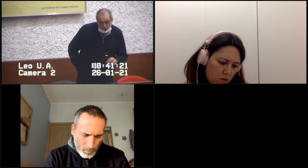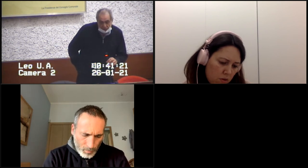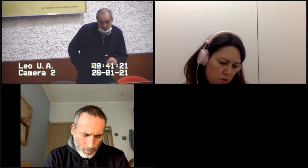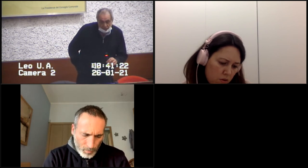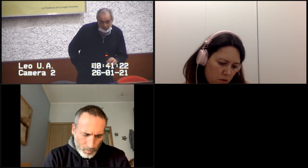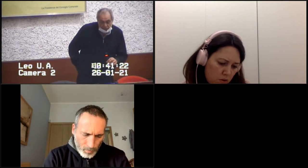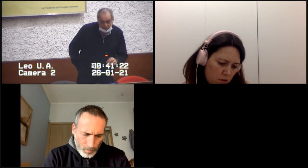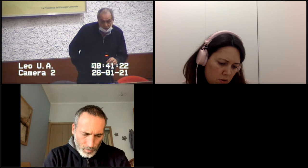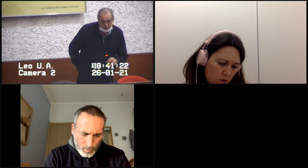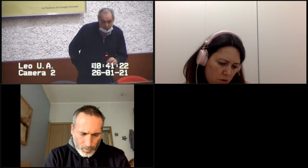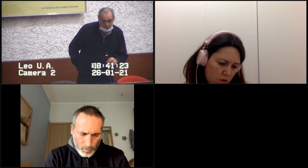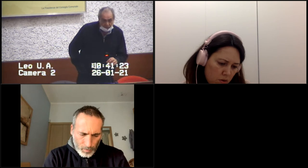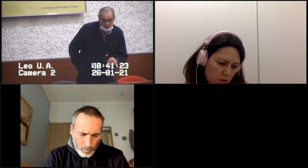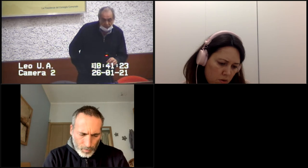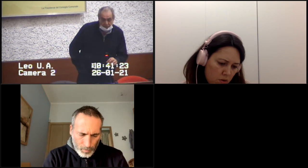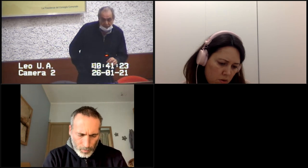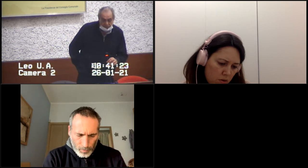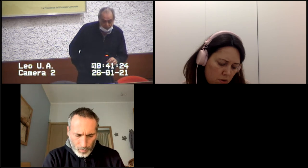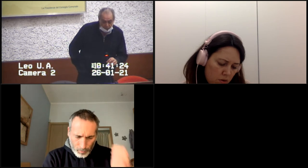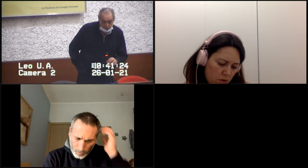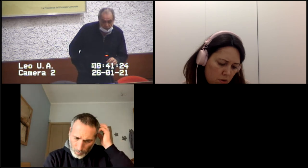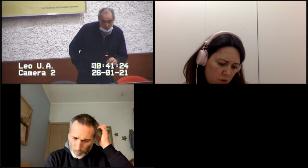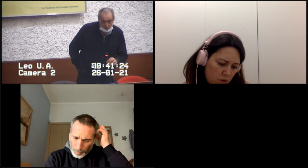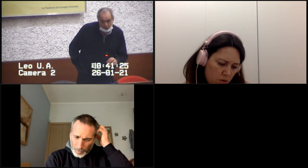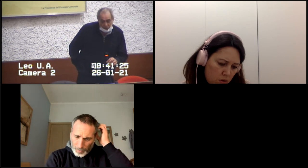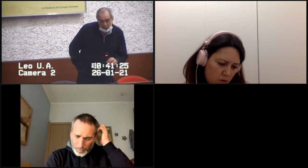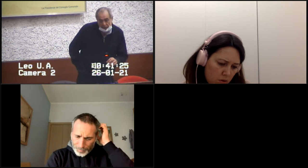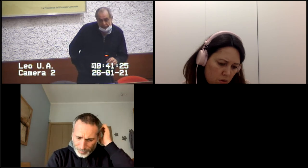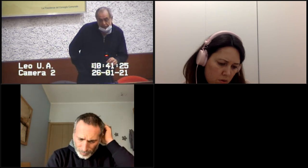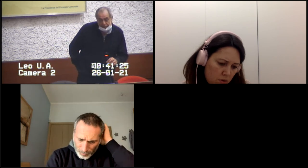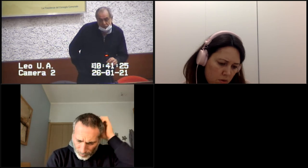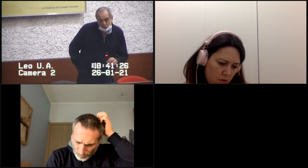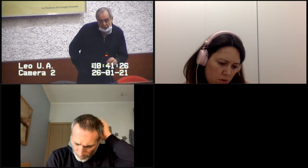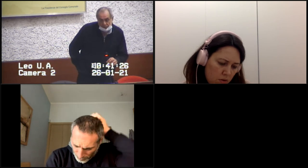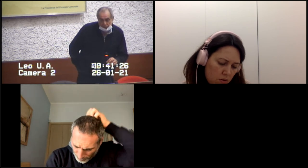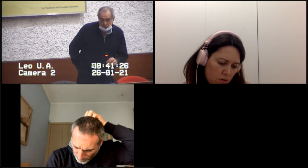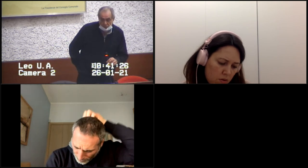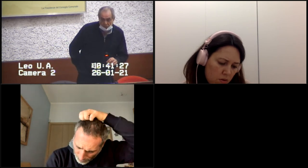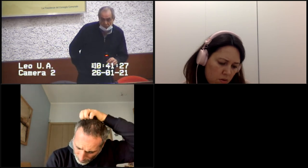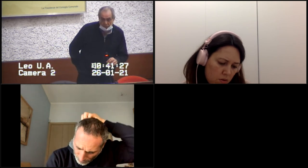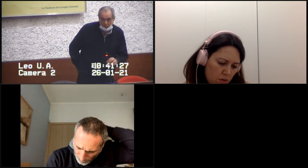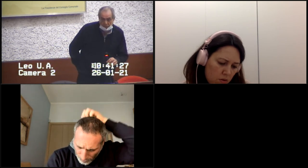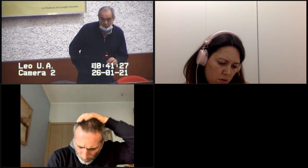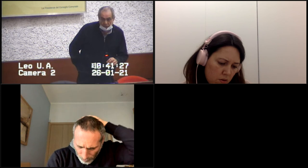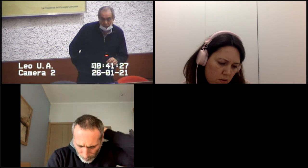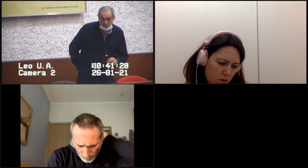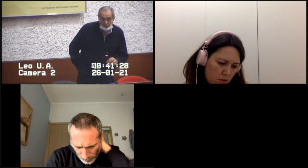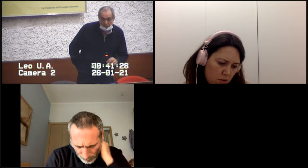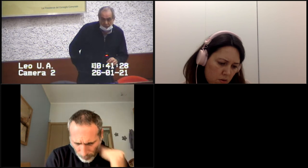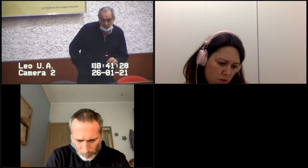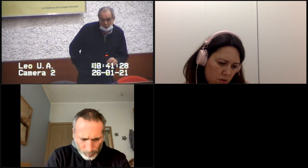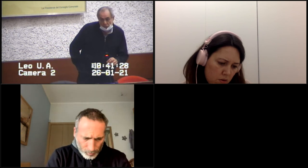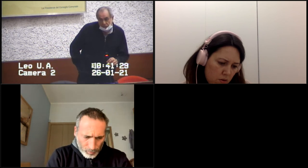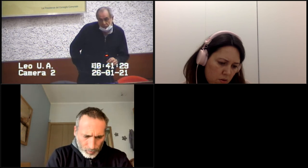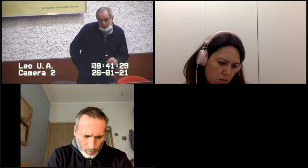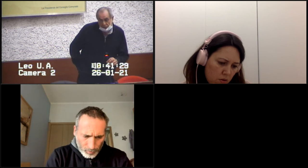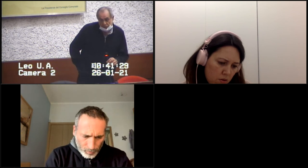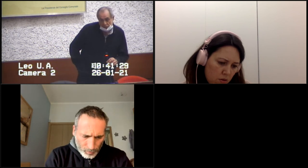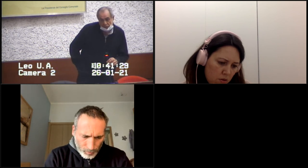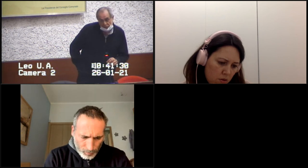questa sera, non è stata accettata di essere portata questa sera, solleva questo problema. Invito